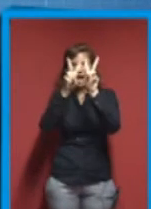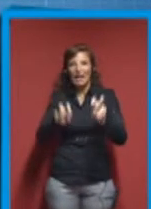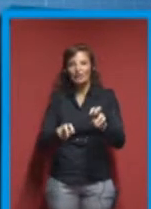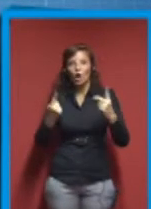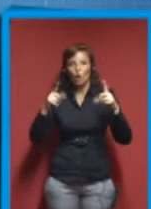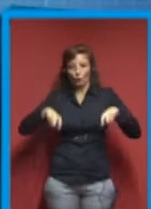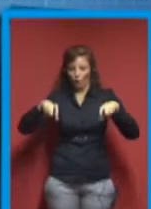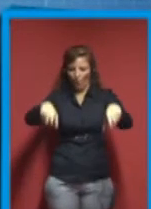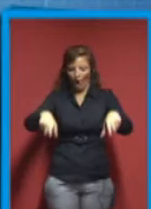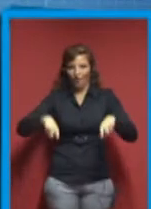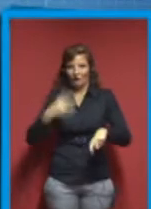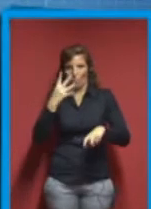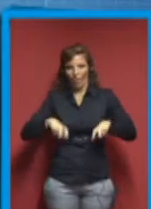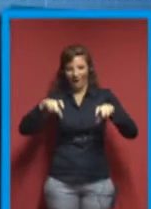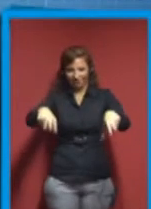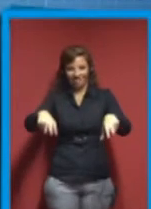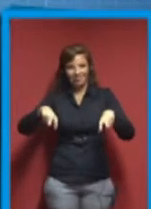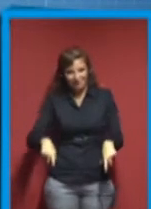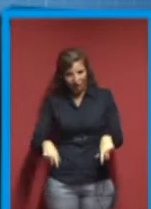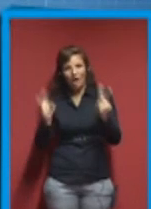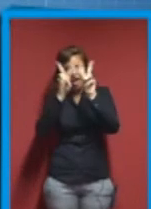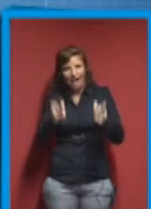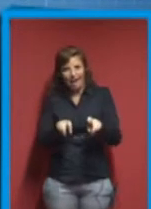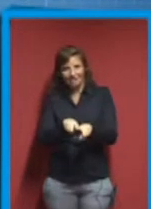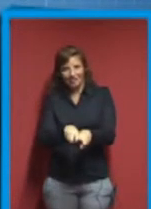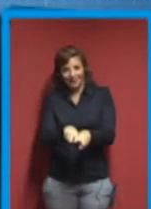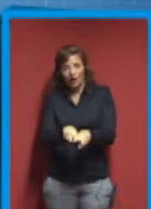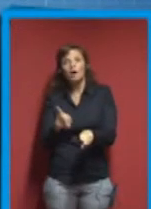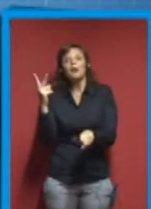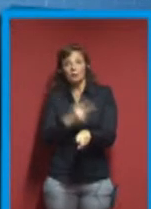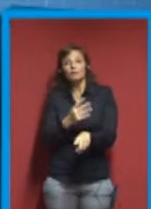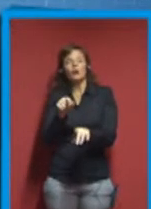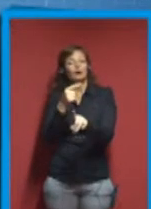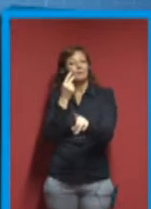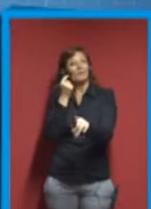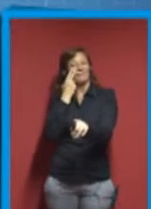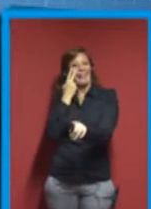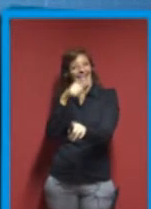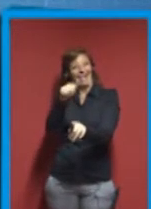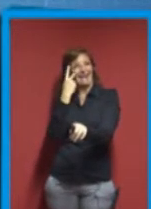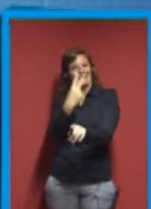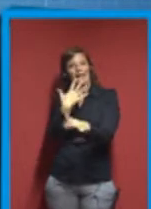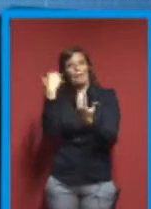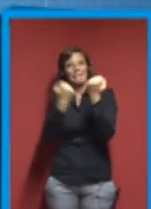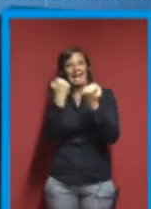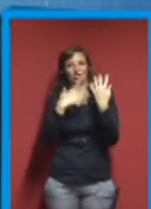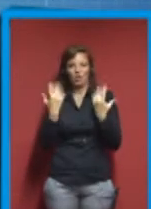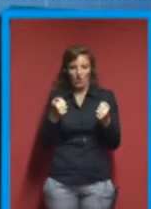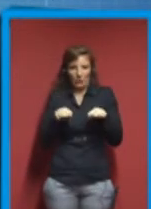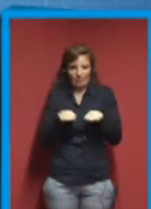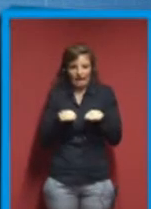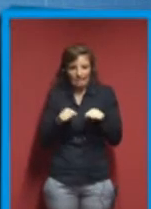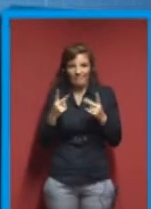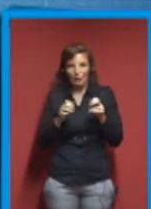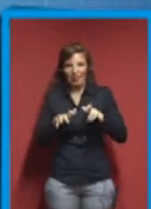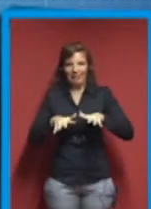4 ruote. Potete vedere che probabilmente la persona che guida è un po' meno sicura in questa